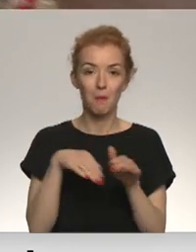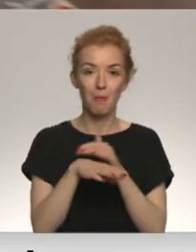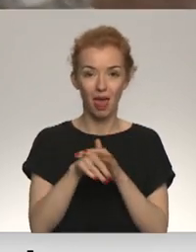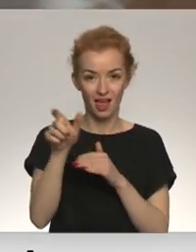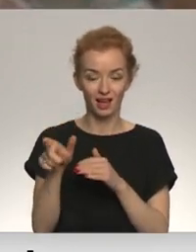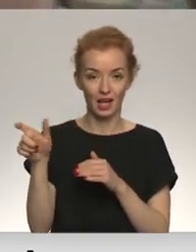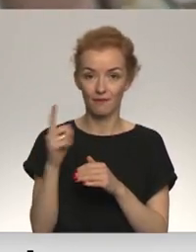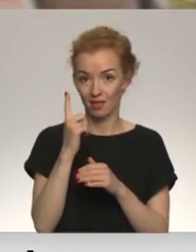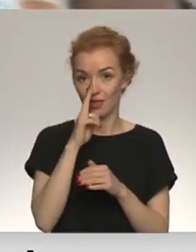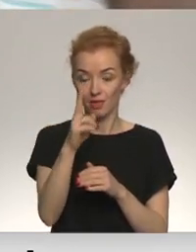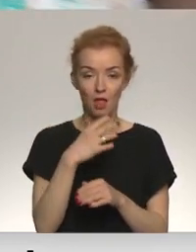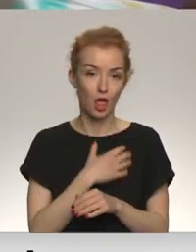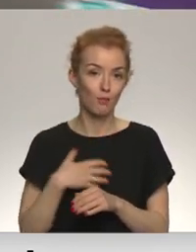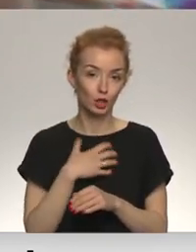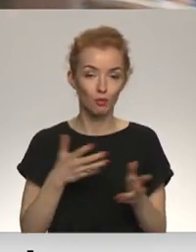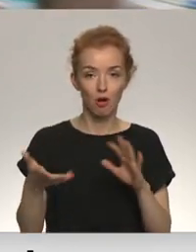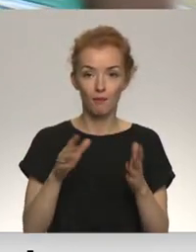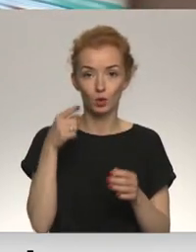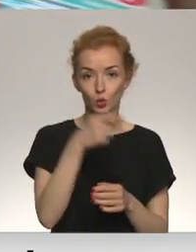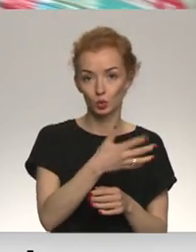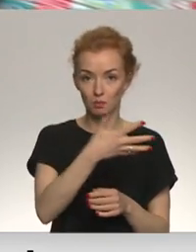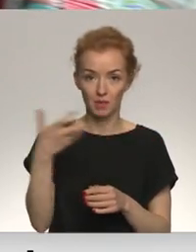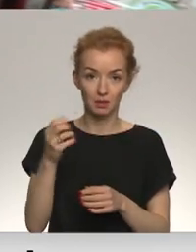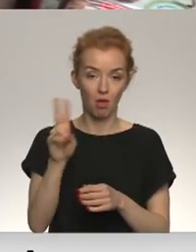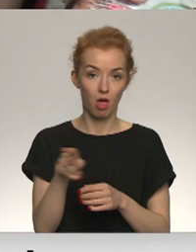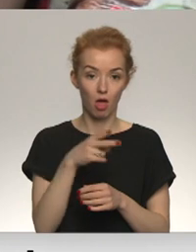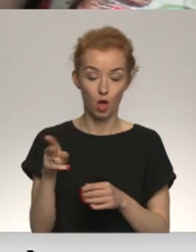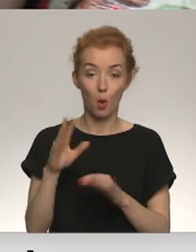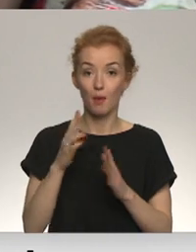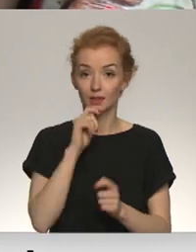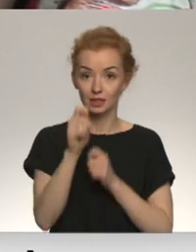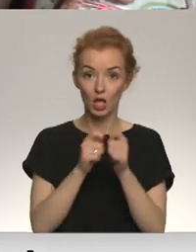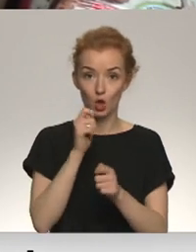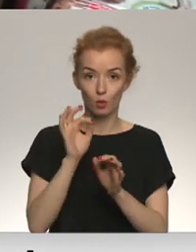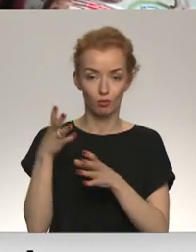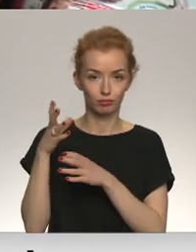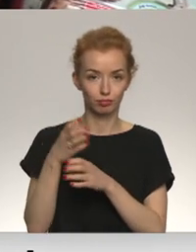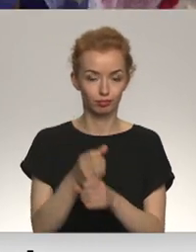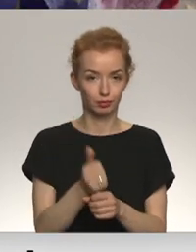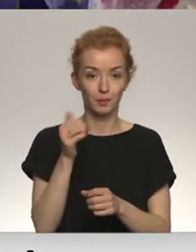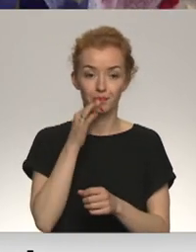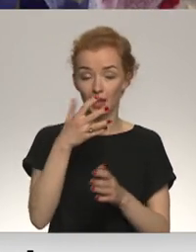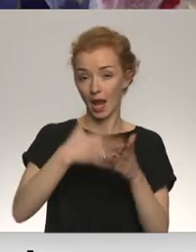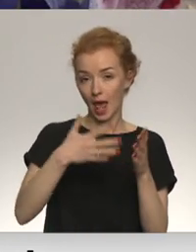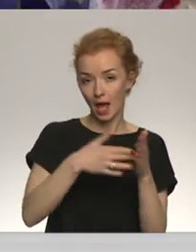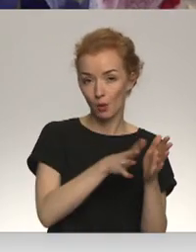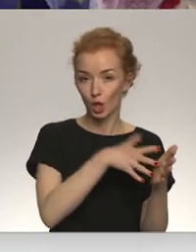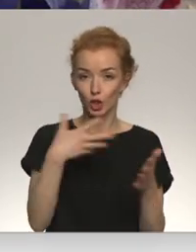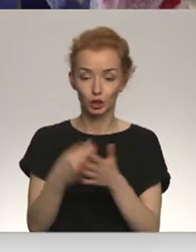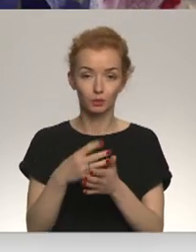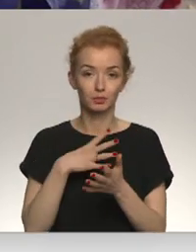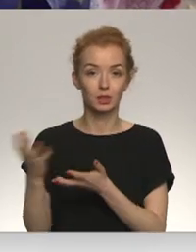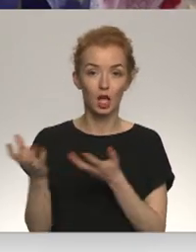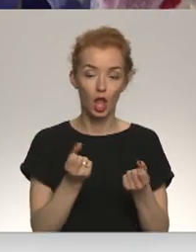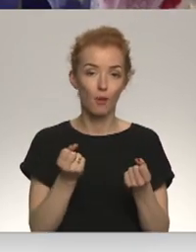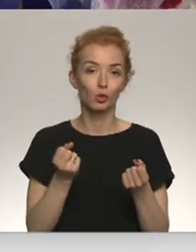vajadzībām nedēļā nepieciešami apmēram 1500 eiro, bet ziedojumi sarūkot. Ja mēs rēķinām līdz šim, mēs bijām saņēmuši vairāk